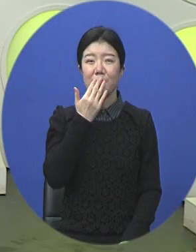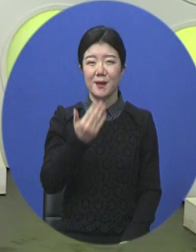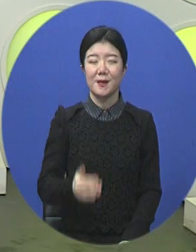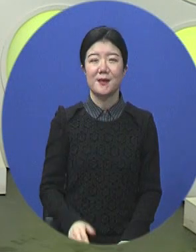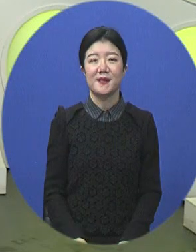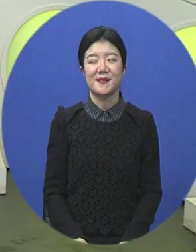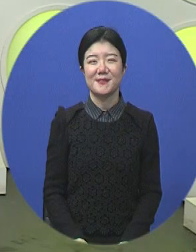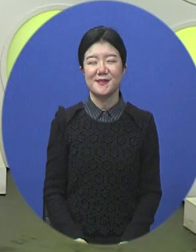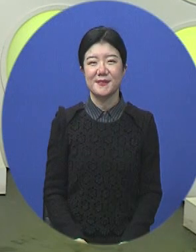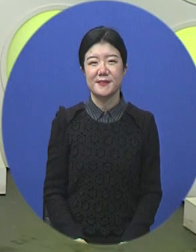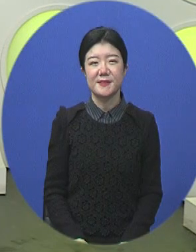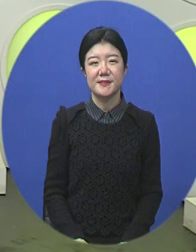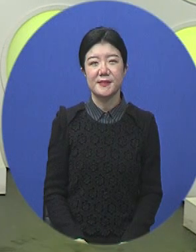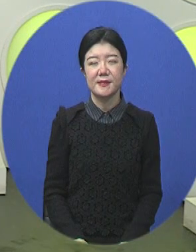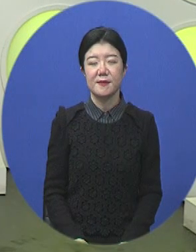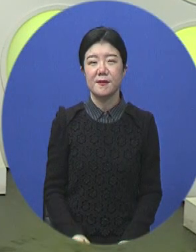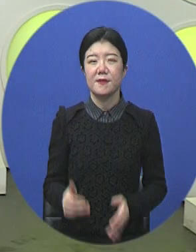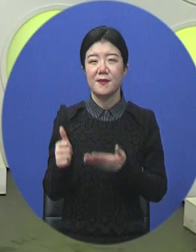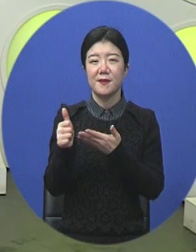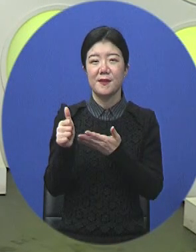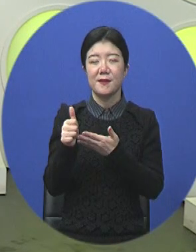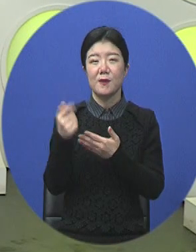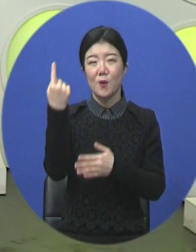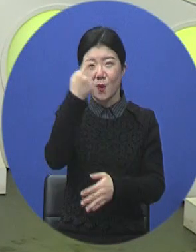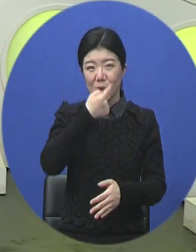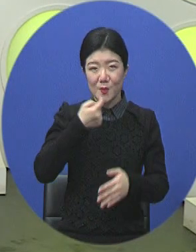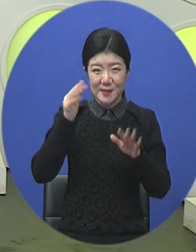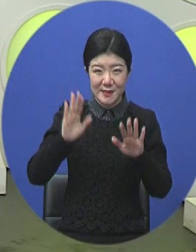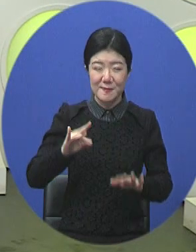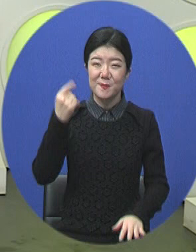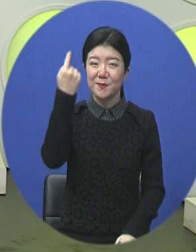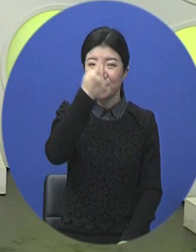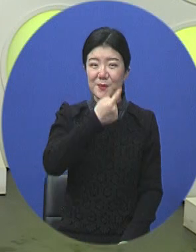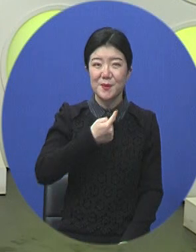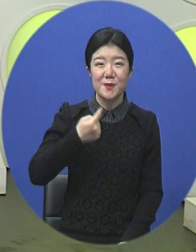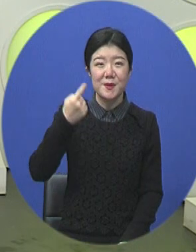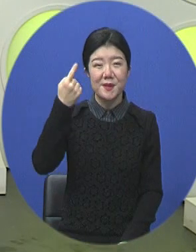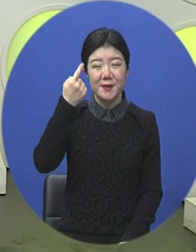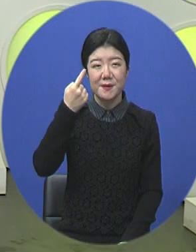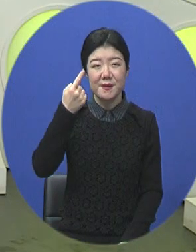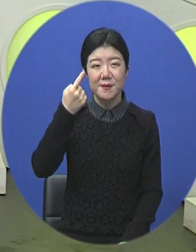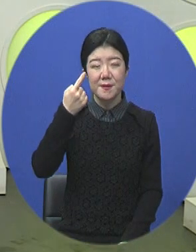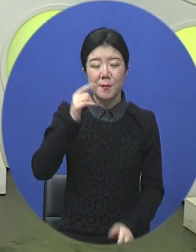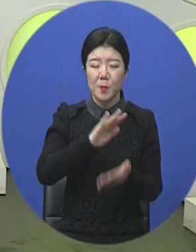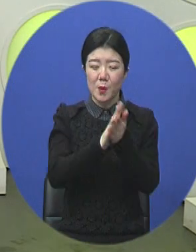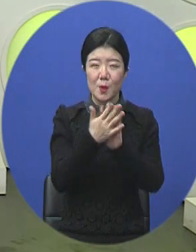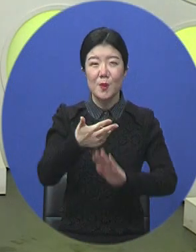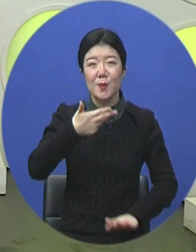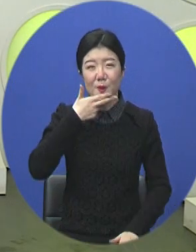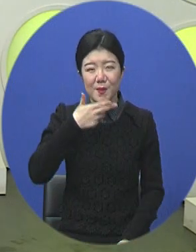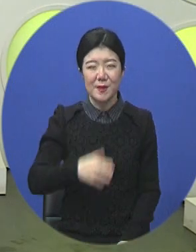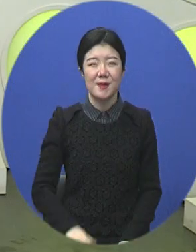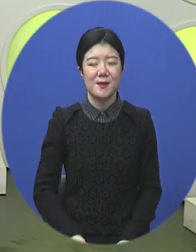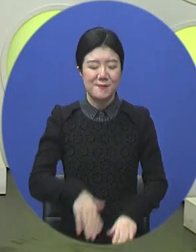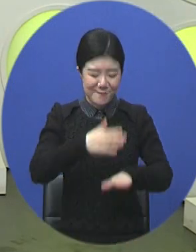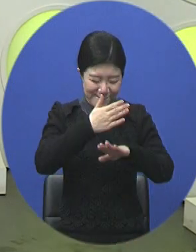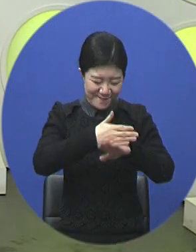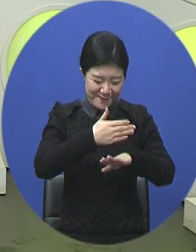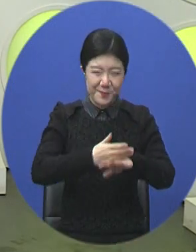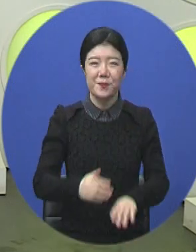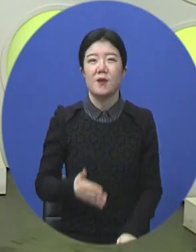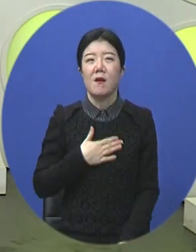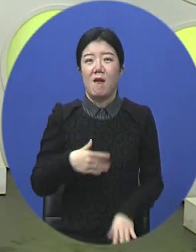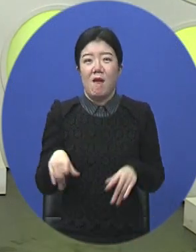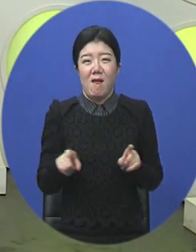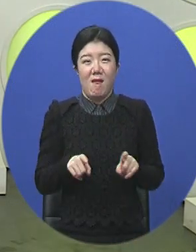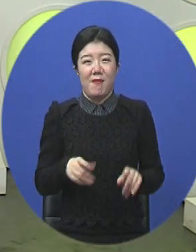예. 그래서 우리 정호영 선생님 그때 얼굴하고 지금 얼굴하고 뭐 틀린 게 별로 없는 것 아이고, 좀